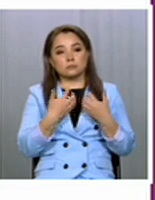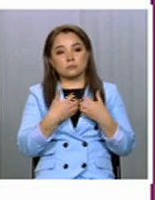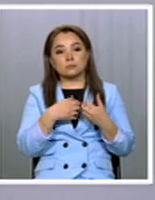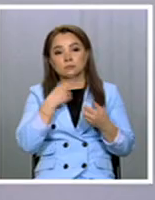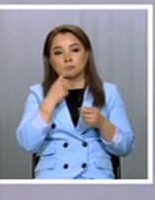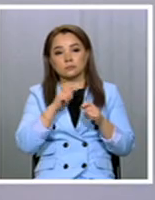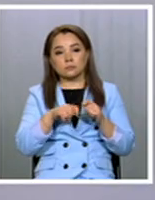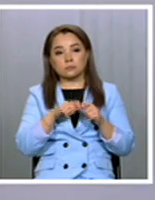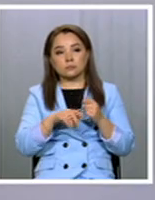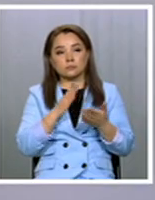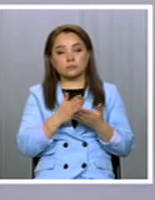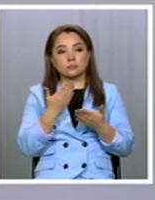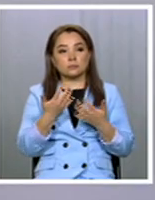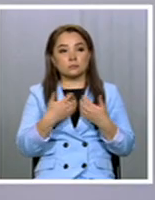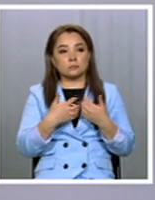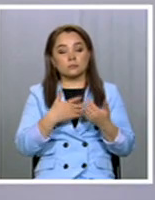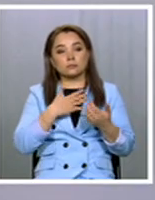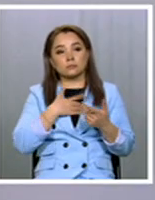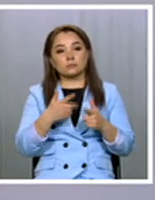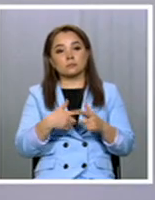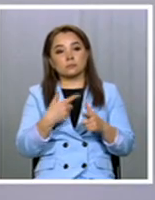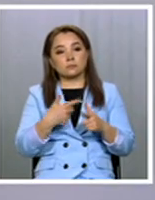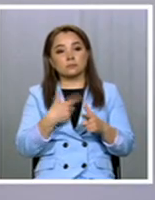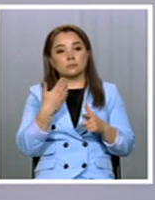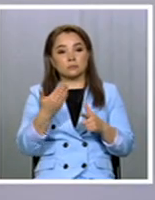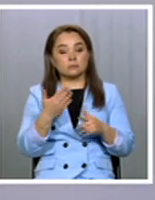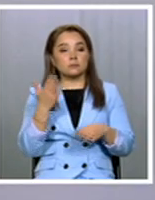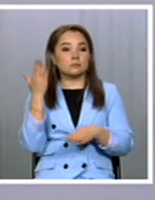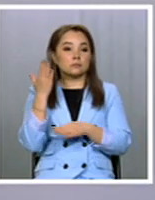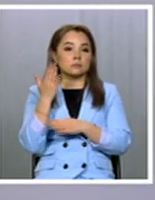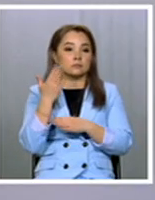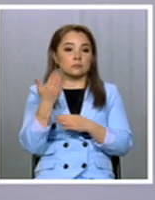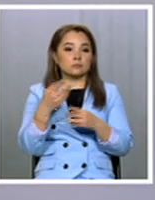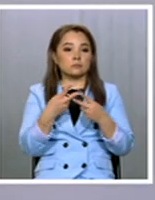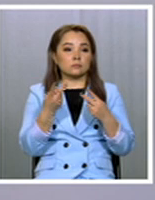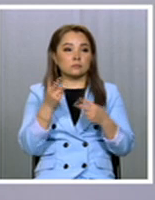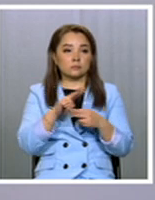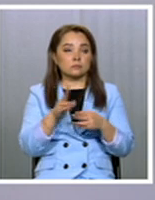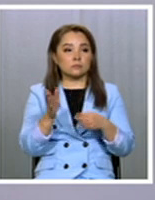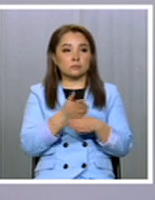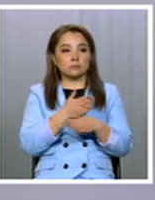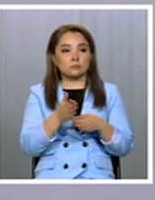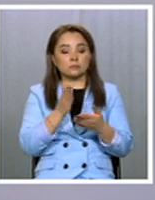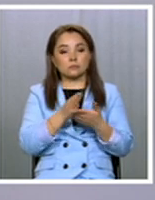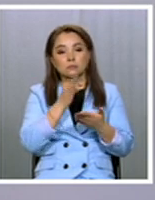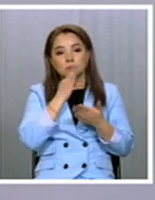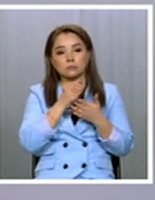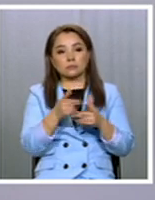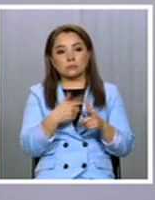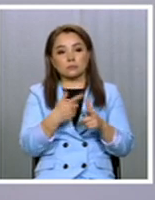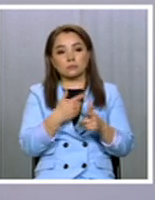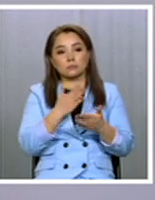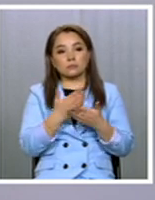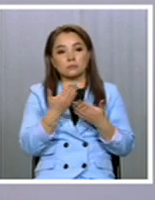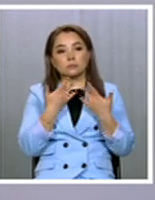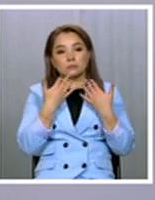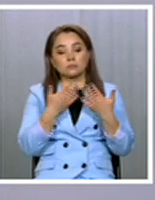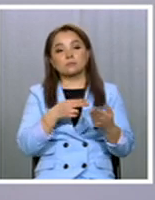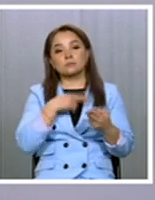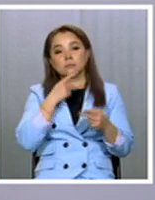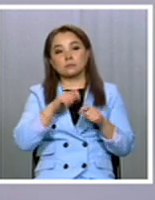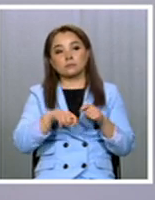көрейік. Есебіміздің атауы ағашты тең бөліктерге бөлу деп аталсын. Есептің шартын